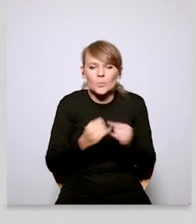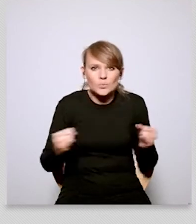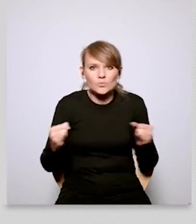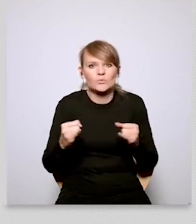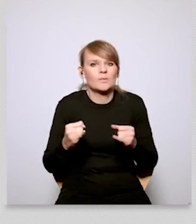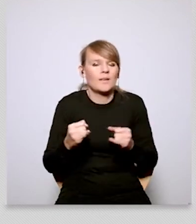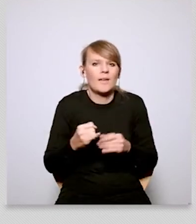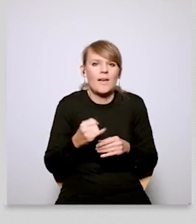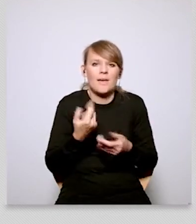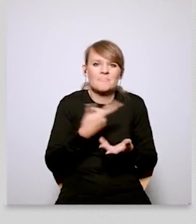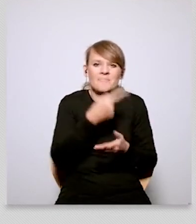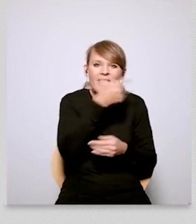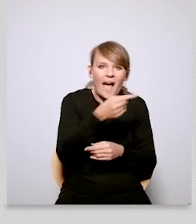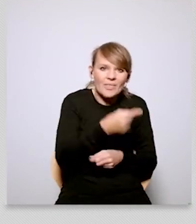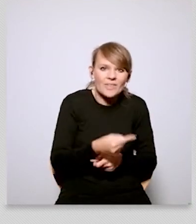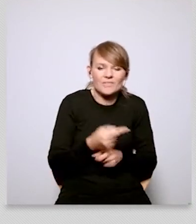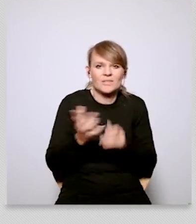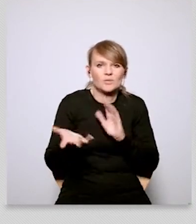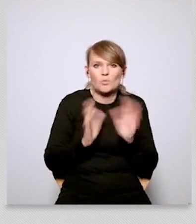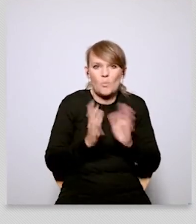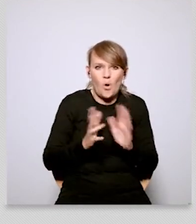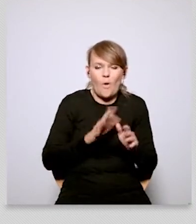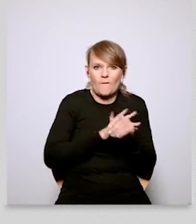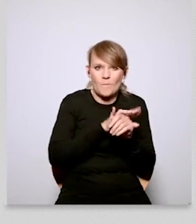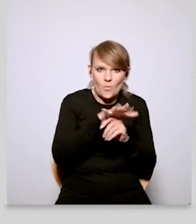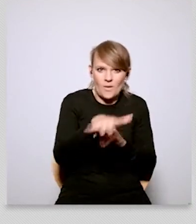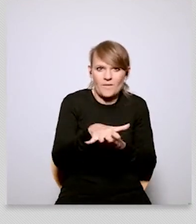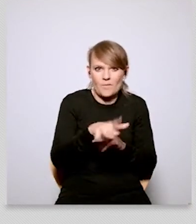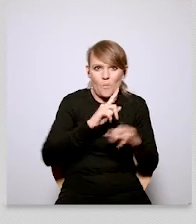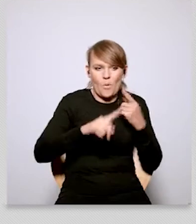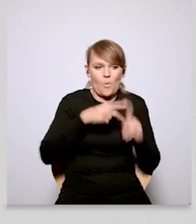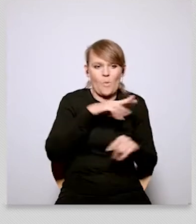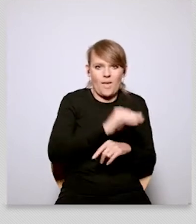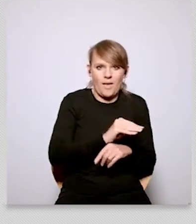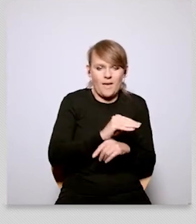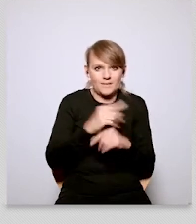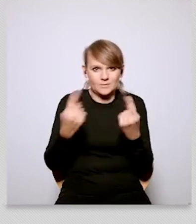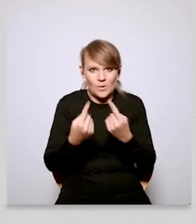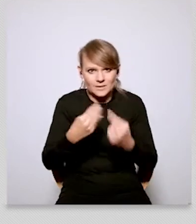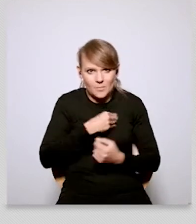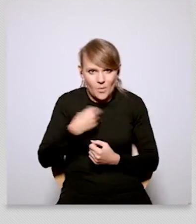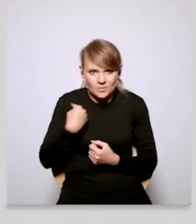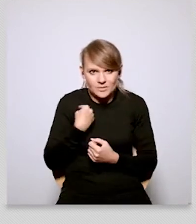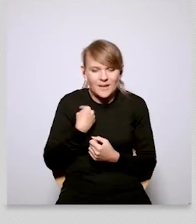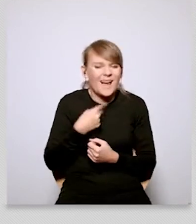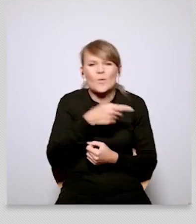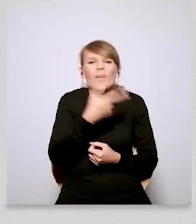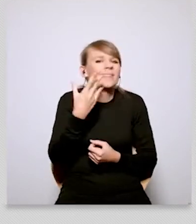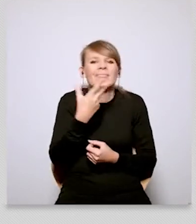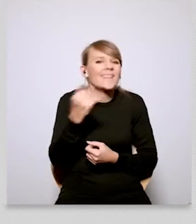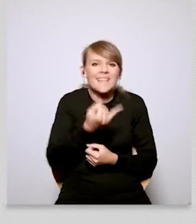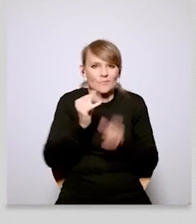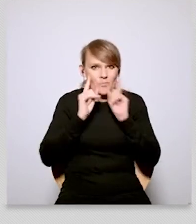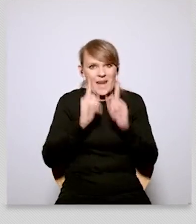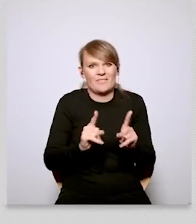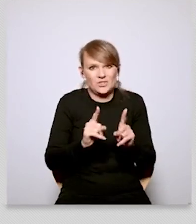potencjalnie negatywnych sposobów wpływu polityki unijnej na sytuację w Polsce, które są, nie zawsze są prawdziwe, ale one są,